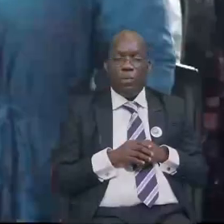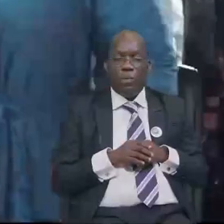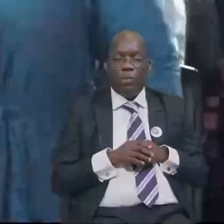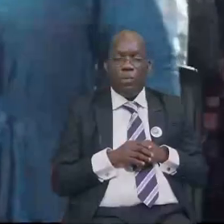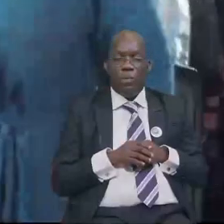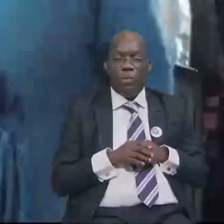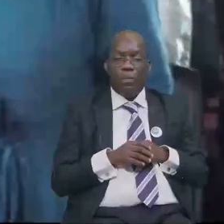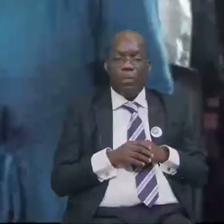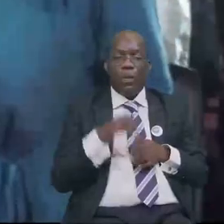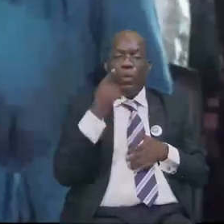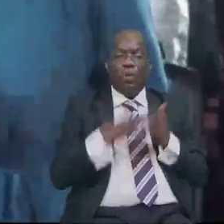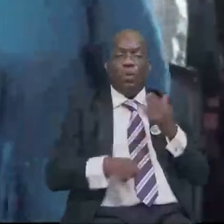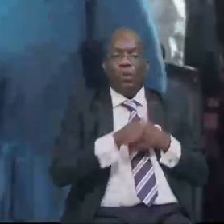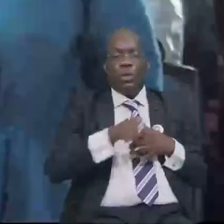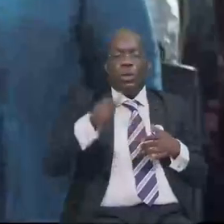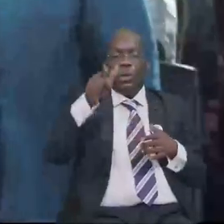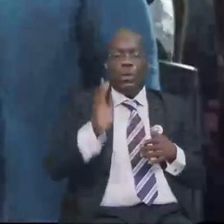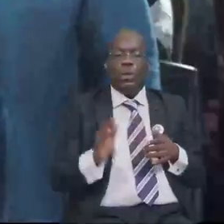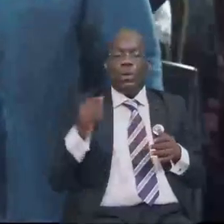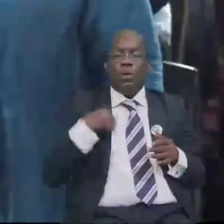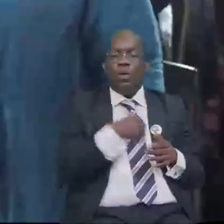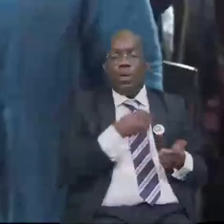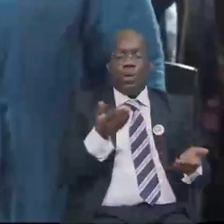Quel Dieu servons-nous?